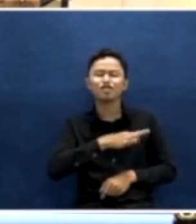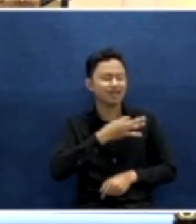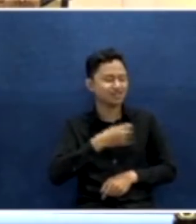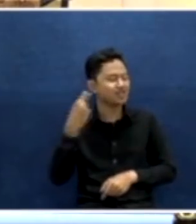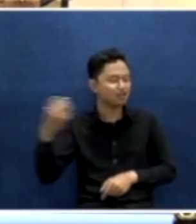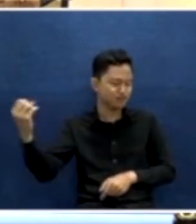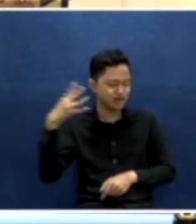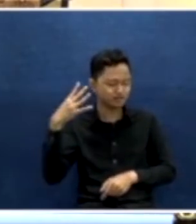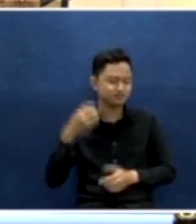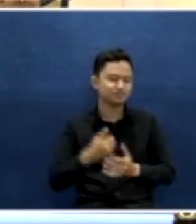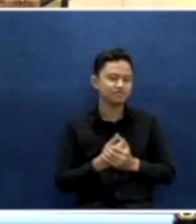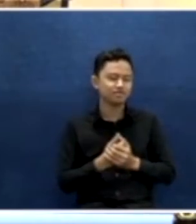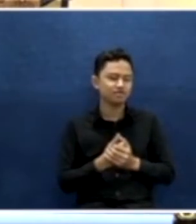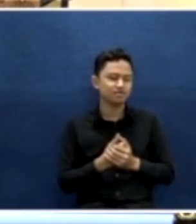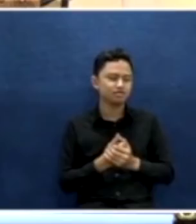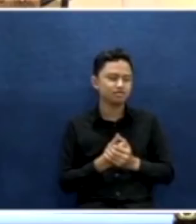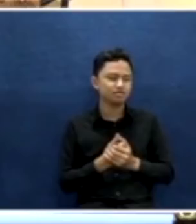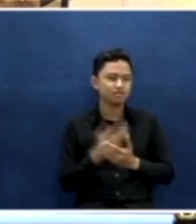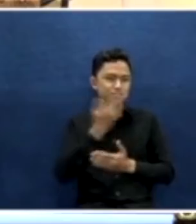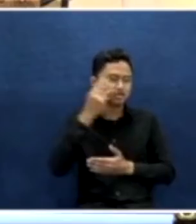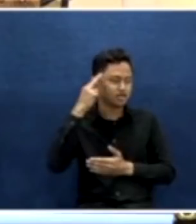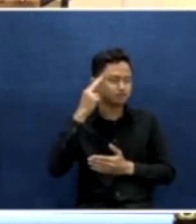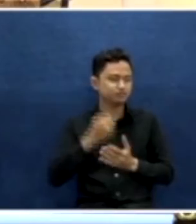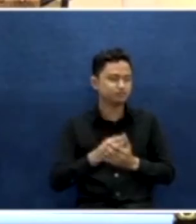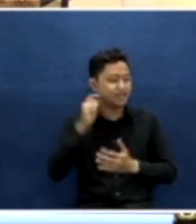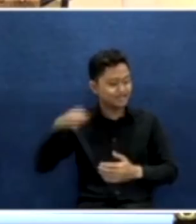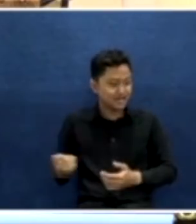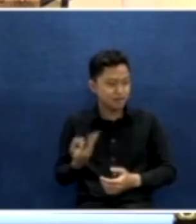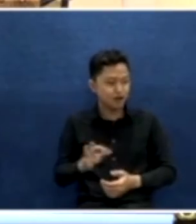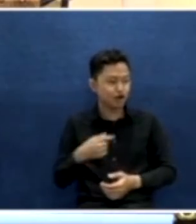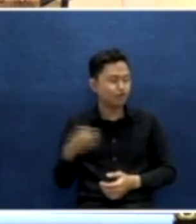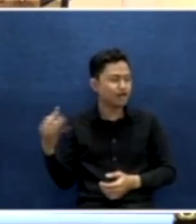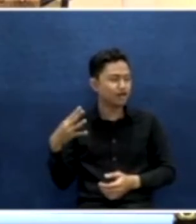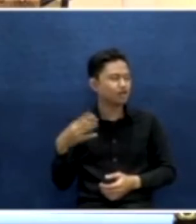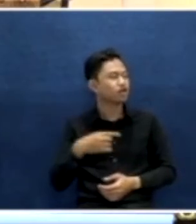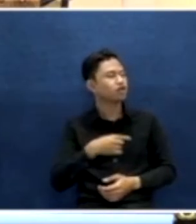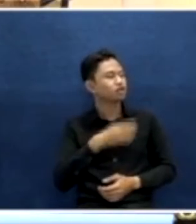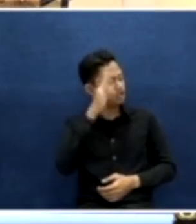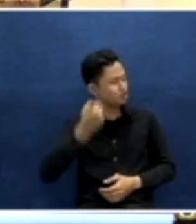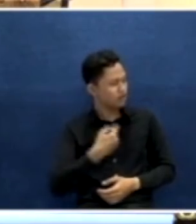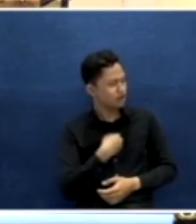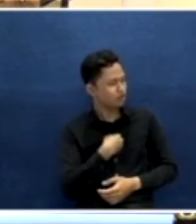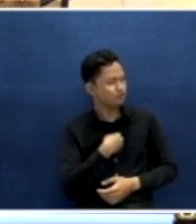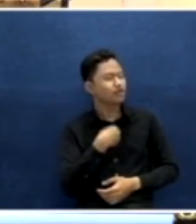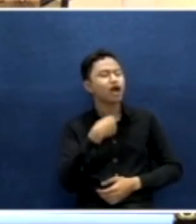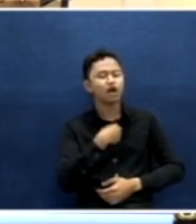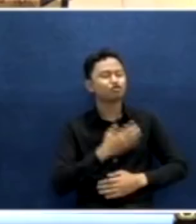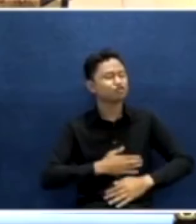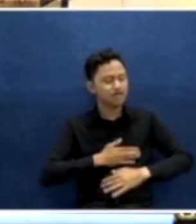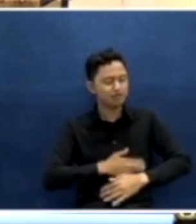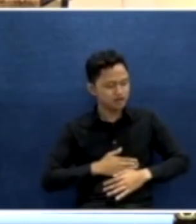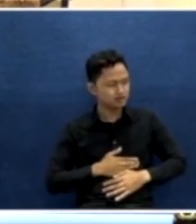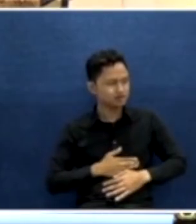nah spiral hijau warnanya spiral nah kami sabar suamiku Kalau kami laper tapi kami